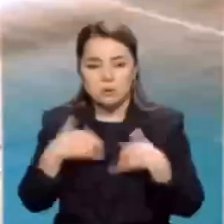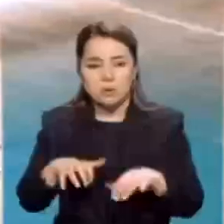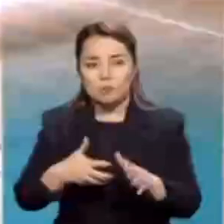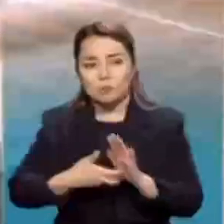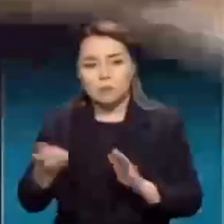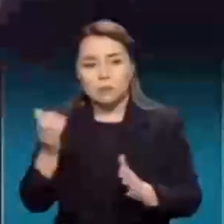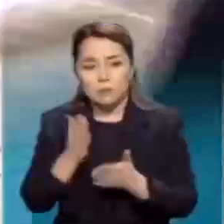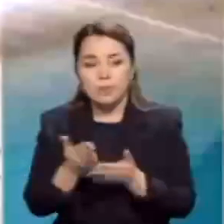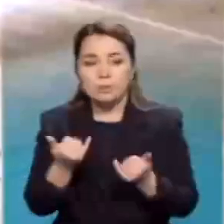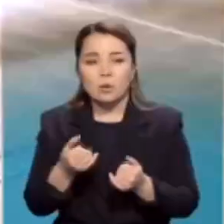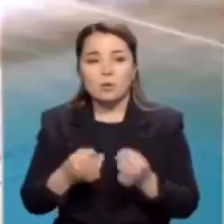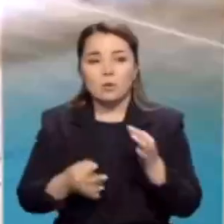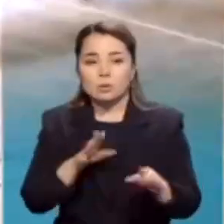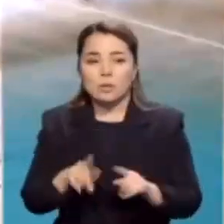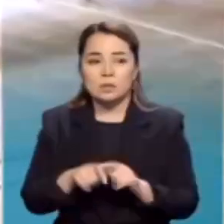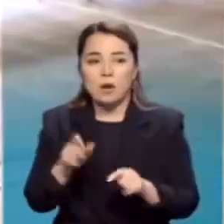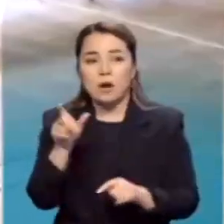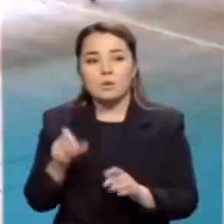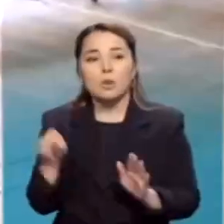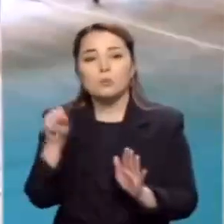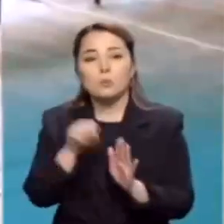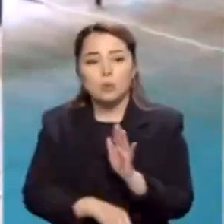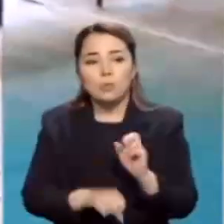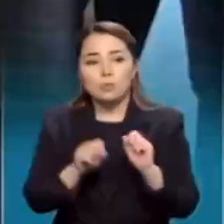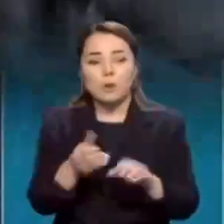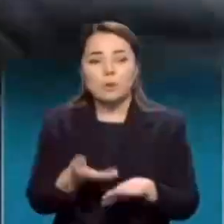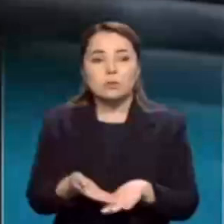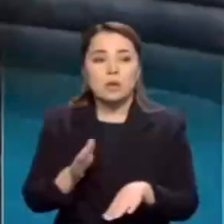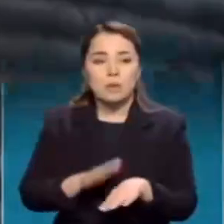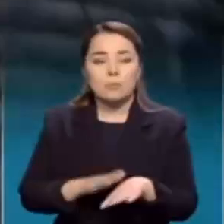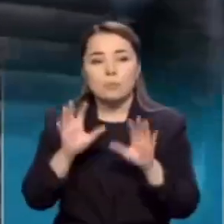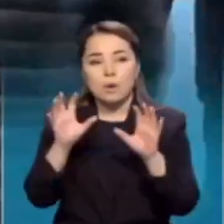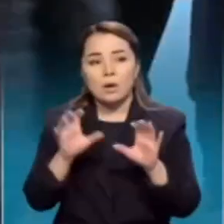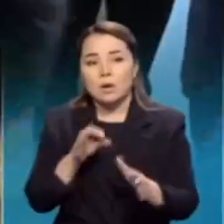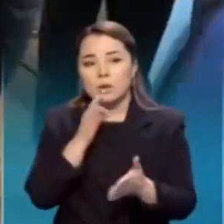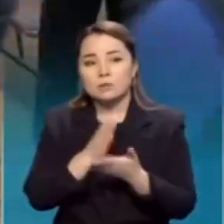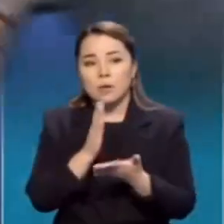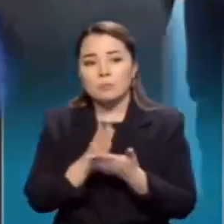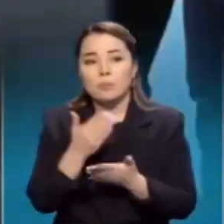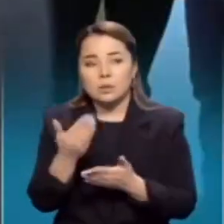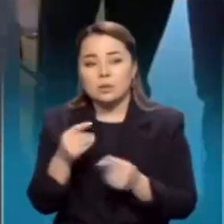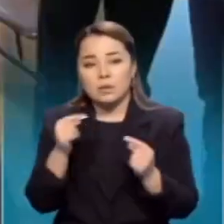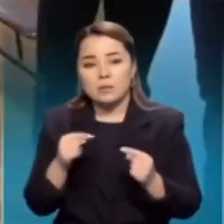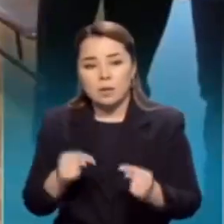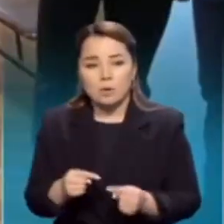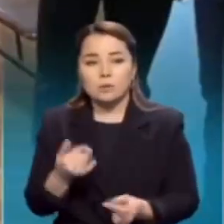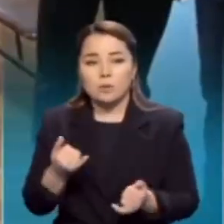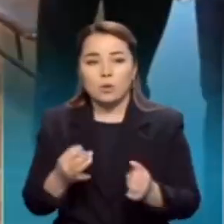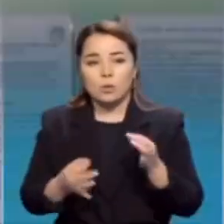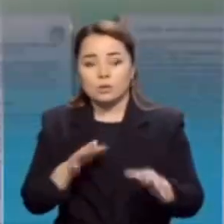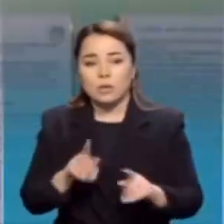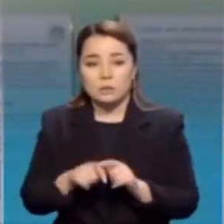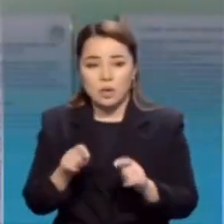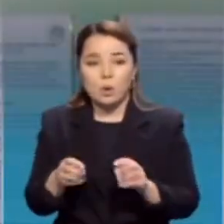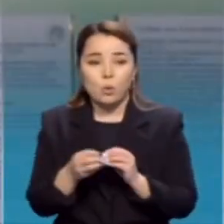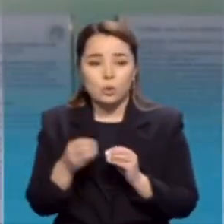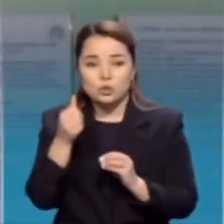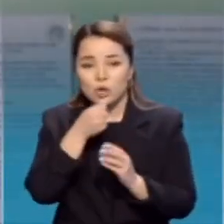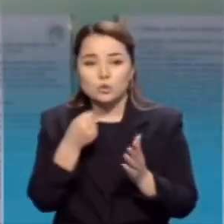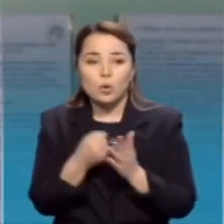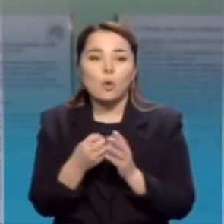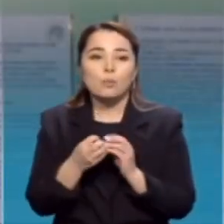кетті. Қылмыстық кодексте адам өлтіруге оқталу аса ауыр баптың біріне жатады. Оған сәйкес қылмыскерді 10 жылдан 15 жылға дейін